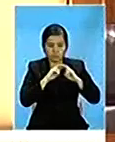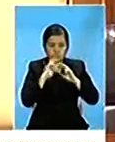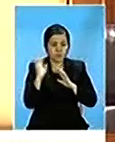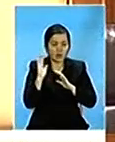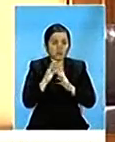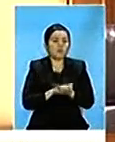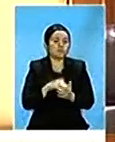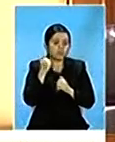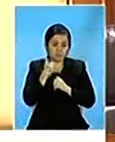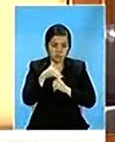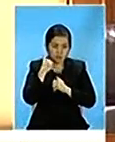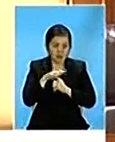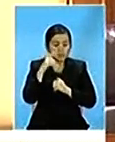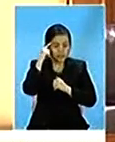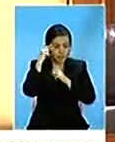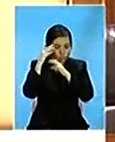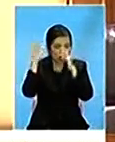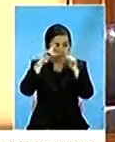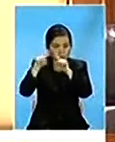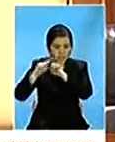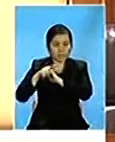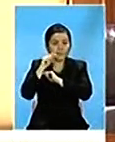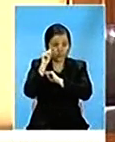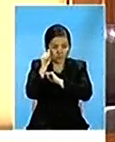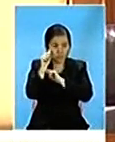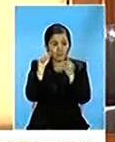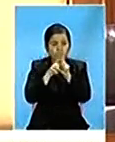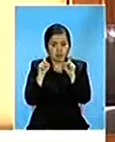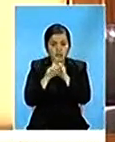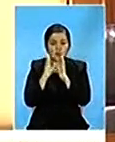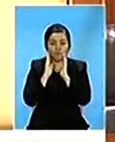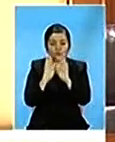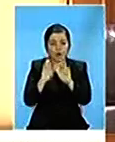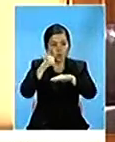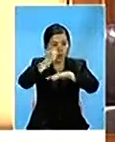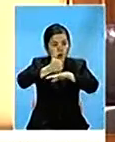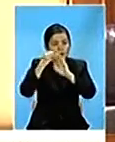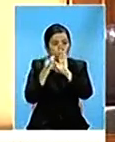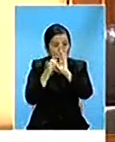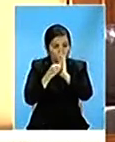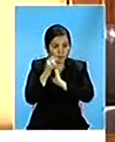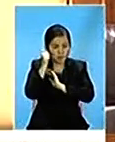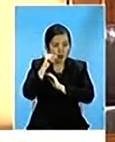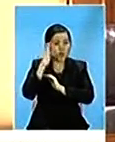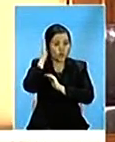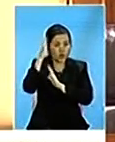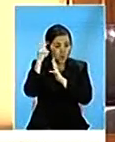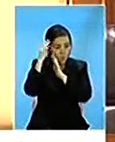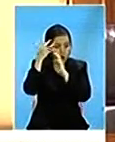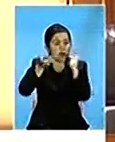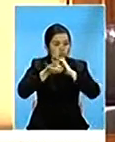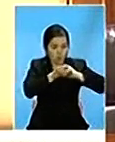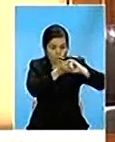มก็หวังว่าทุกอย่างมันคงจะดีขึ้นนะครับแล้วก็เรียนฝากท่านผู้ว่านะครับว่าวันพรุ่งนี้ผมหวังจะได้รับความร่วมมือแ